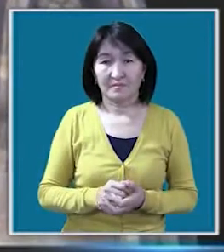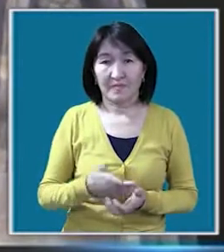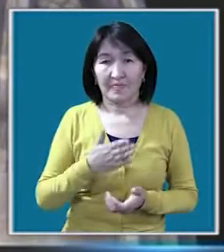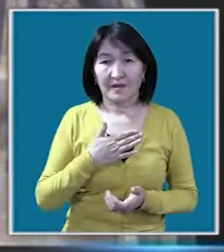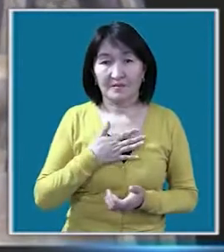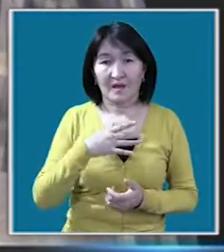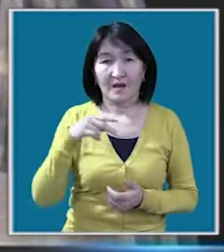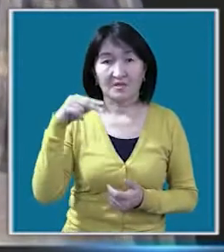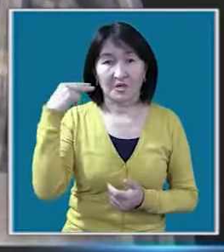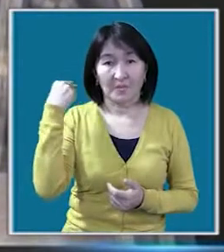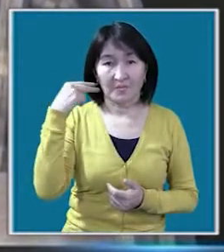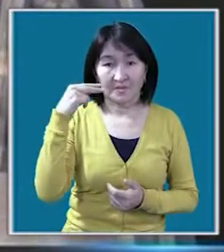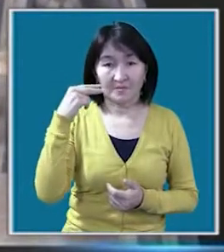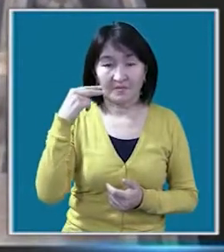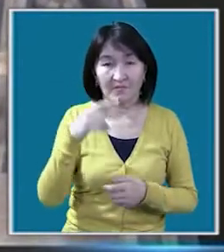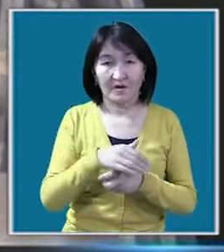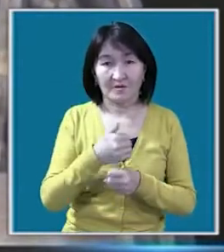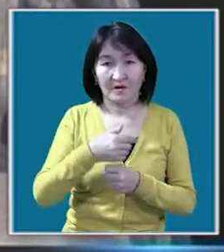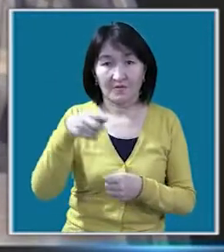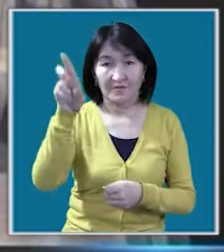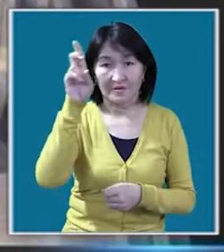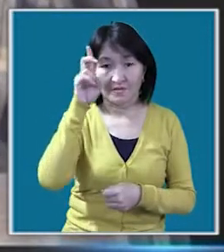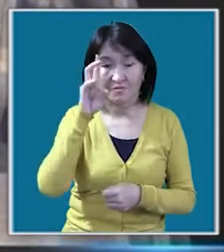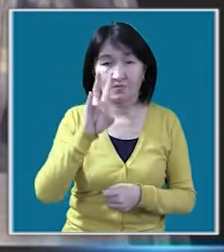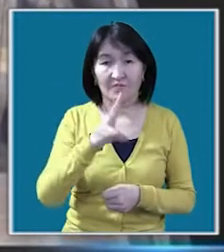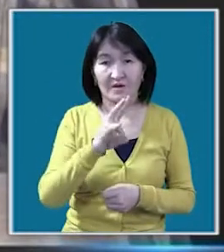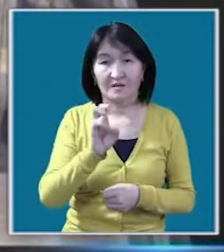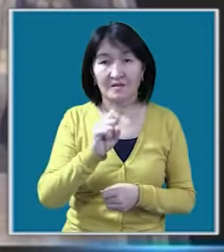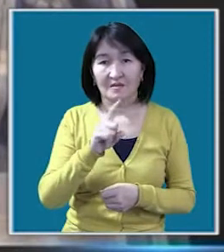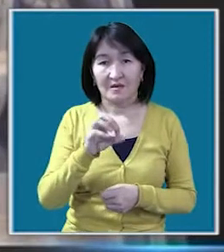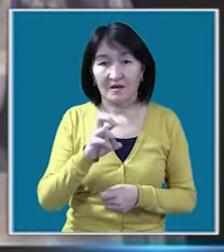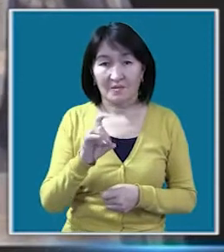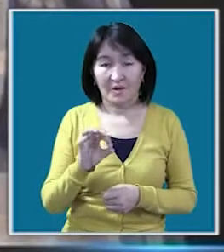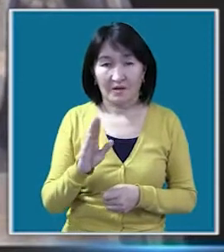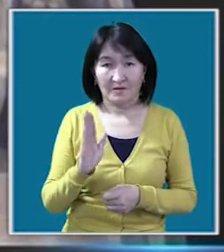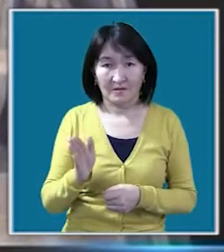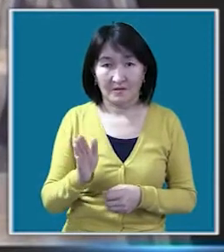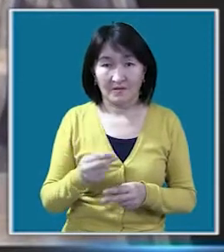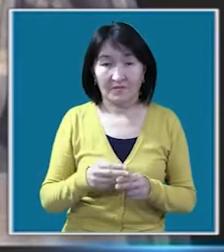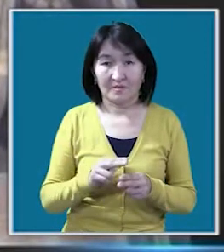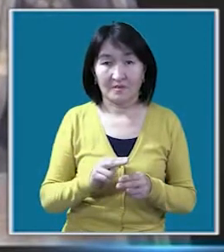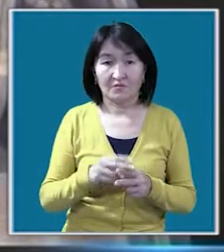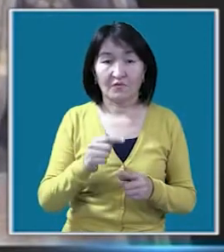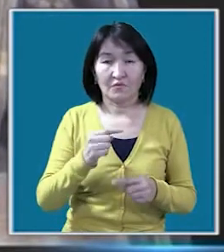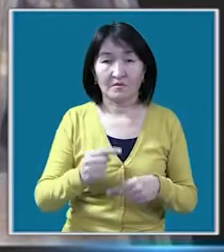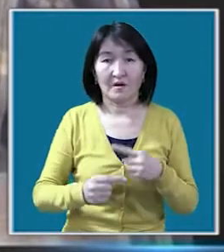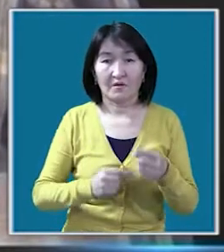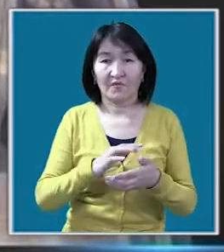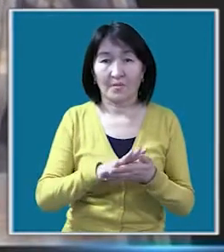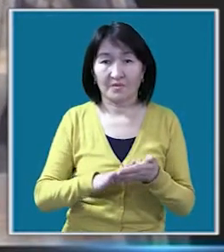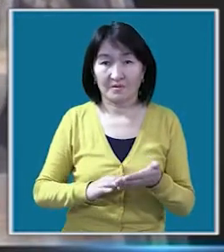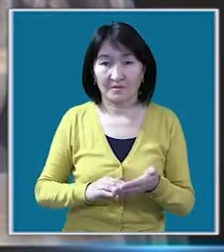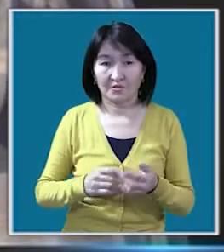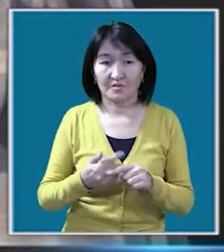Біздің президентіміз елбасы Нұрсұлтан Назарбаев Евразия жүрегіндегі Қазақстан тәуелсіздігінің қабылдаушы мұрагерлердің және ары қарай жалғастырушылардың бірі.